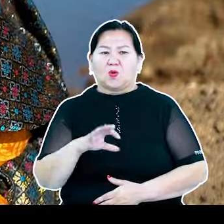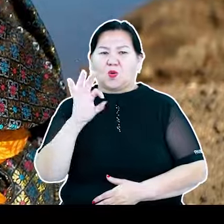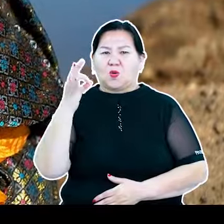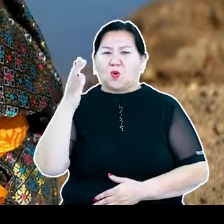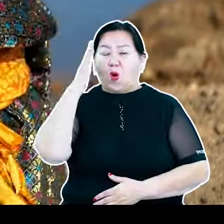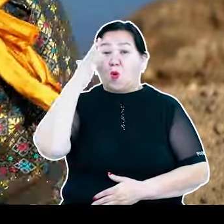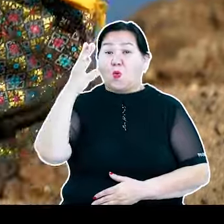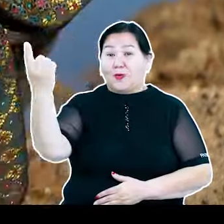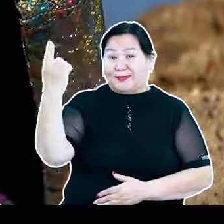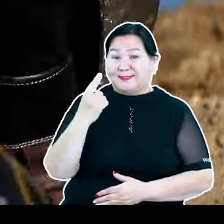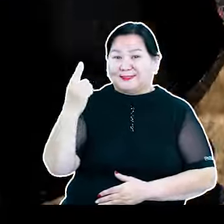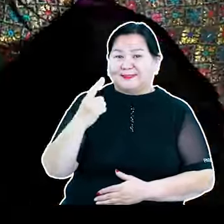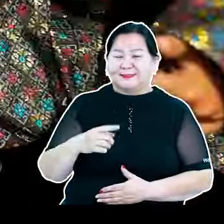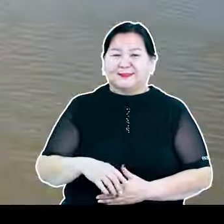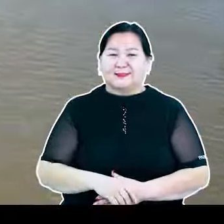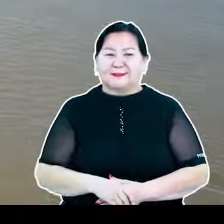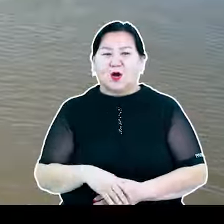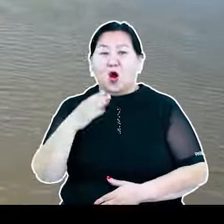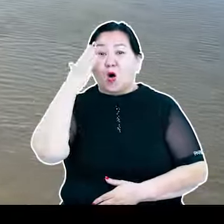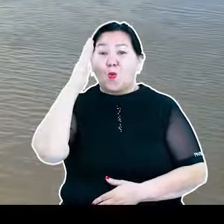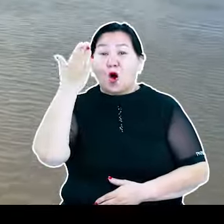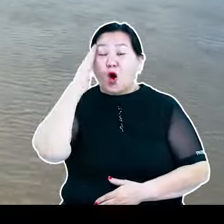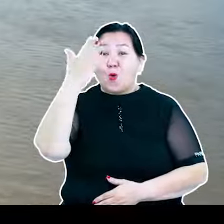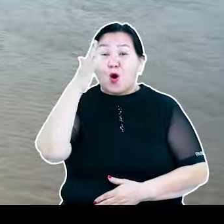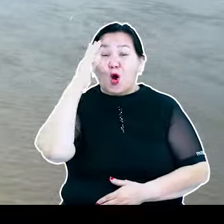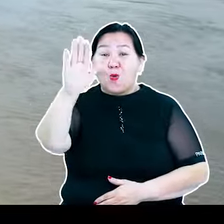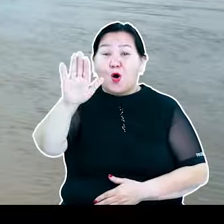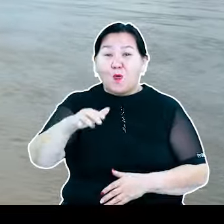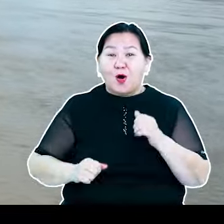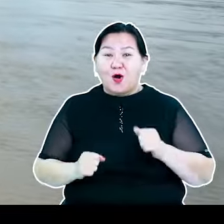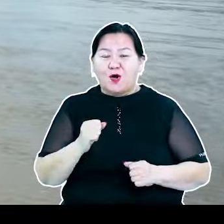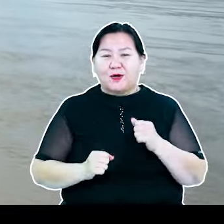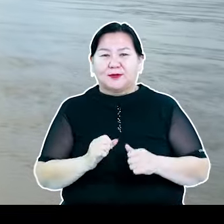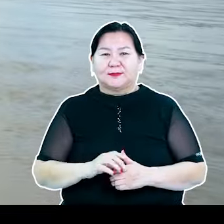Оо, өвөө ирж байна. Өвөө! Өвөө!